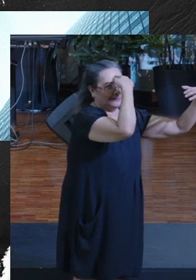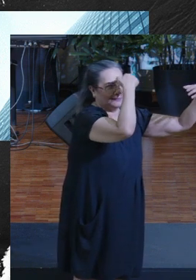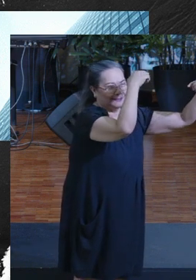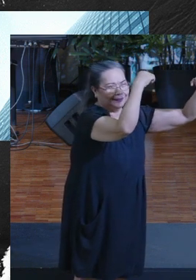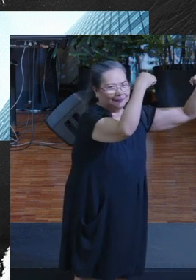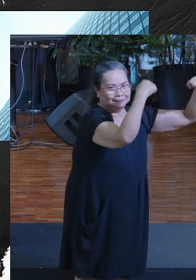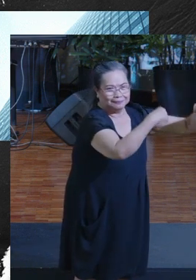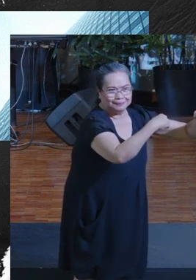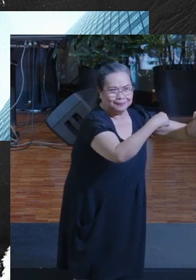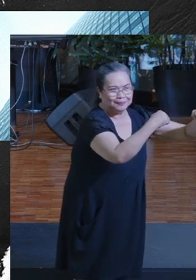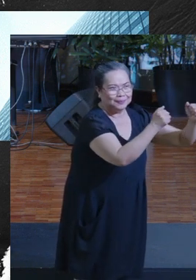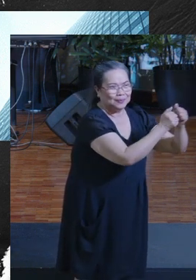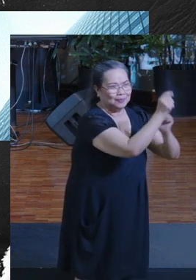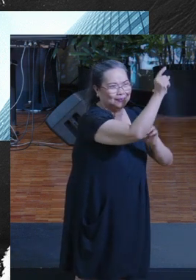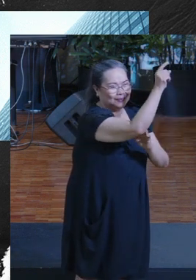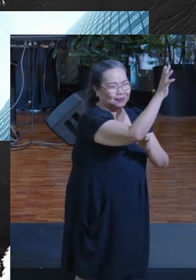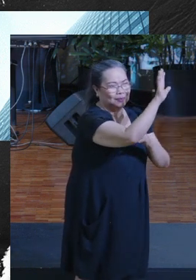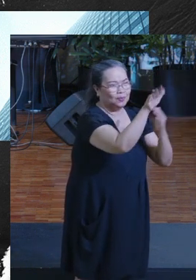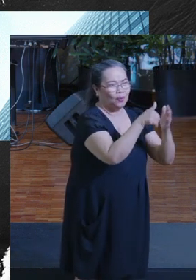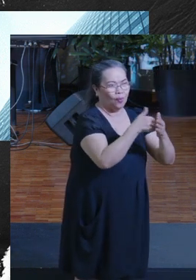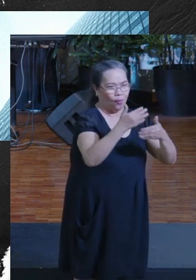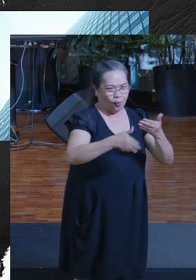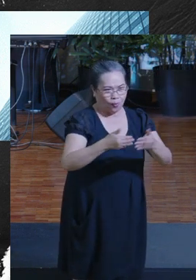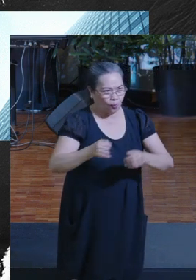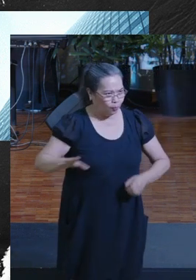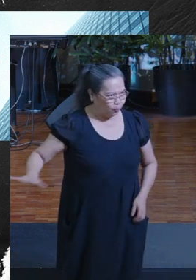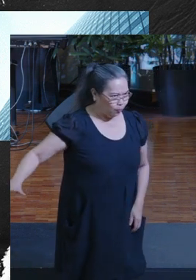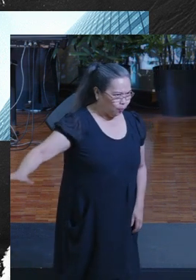Everlasting covenant, applicable throughout history.